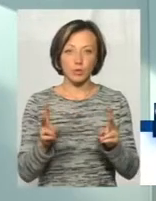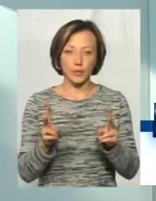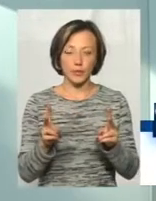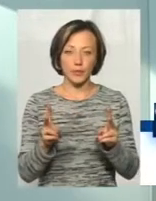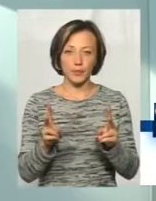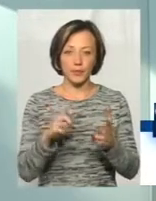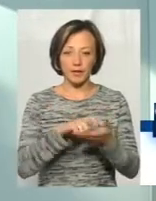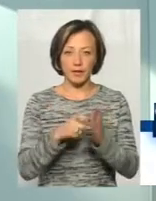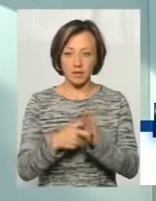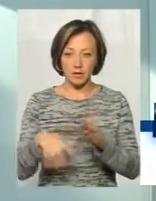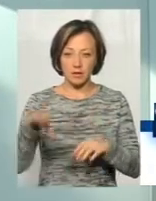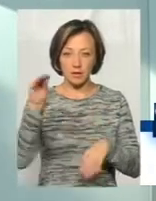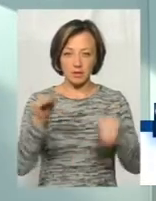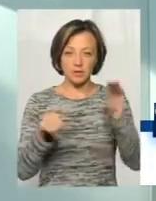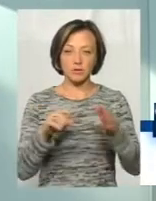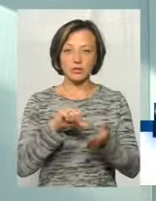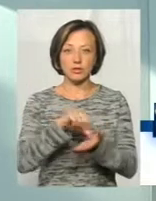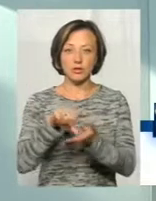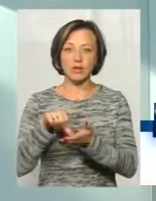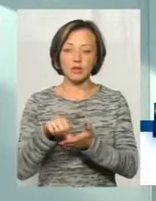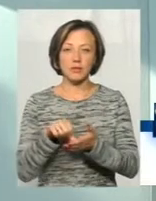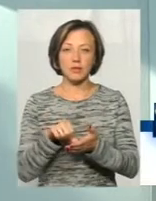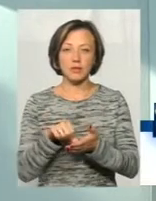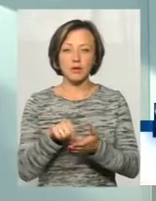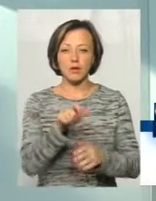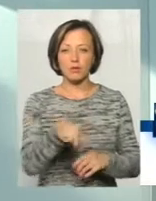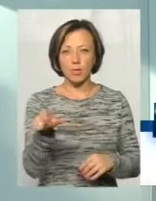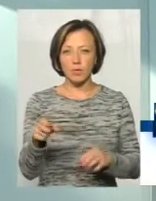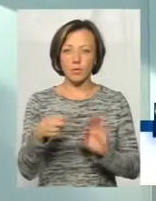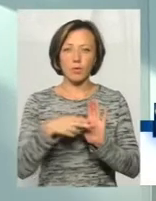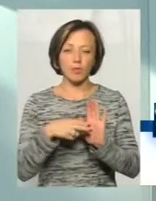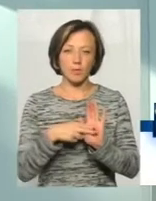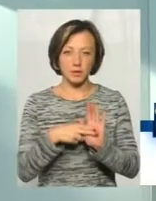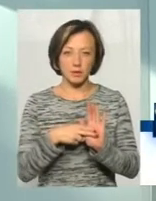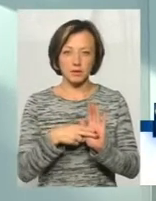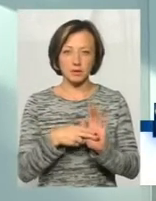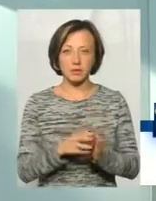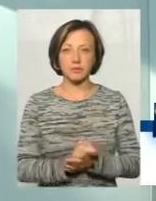між всіма квартирами, в тому числі між тими особами, які там зареєстровані